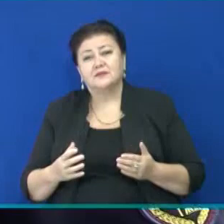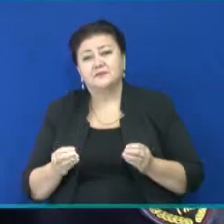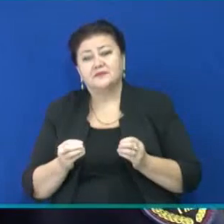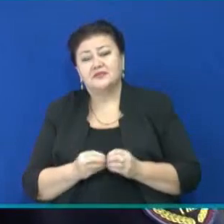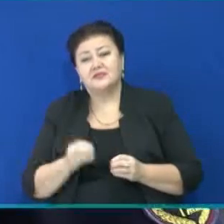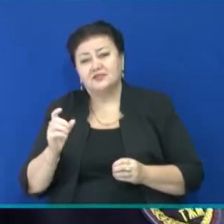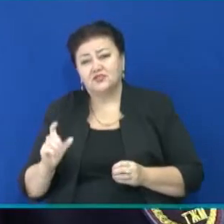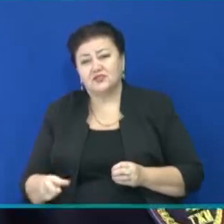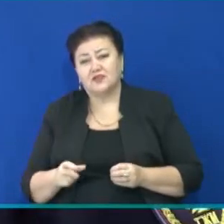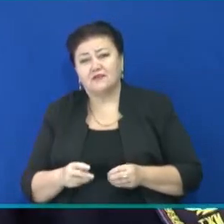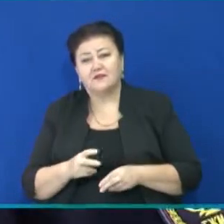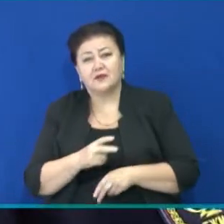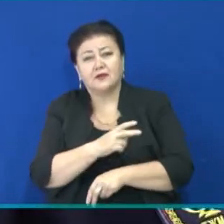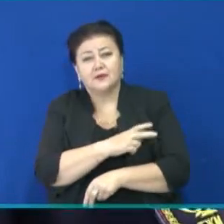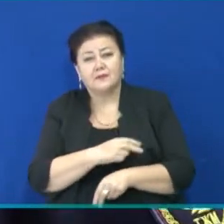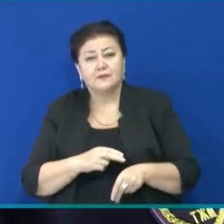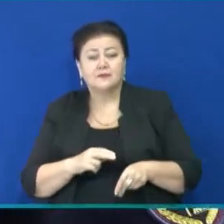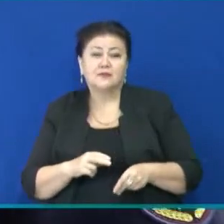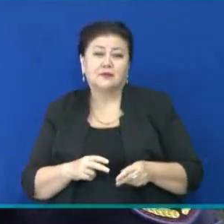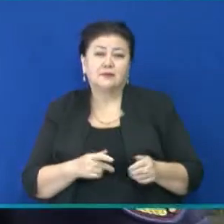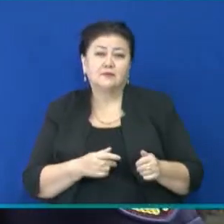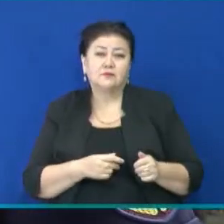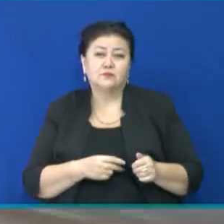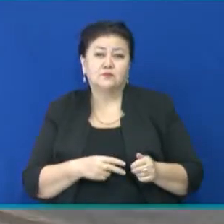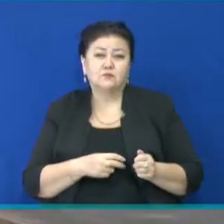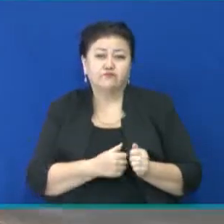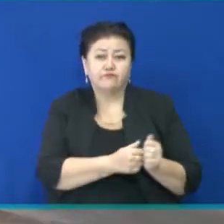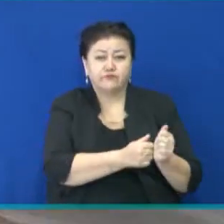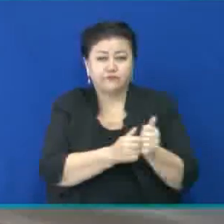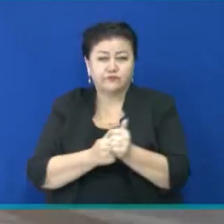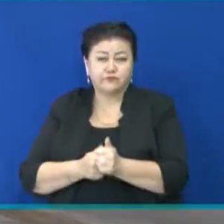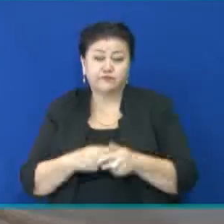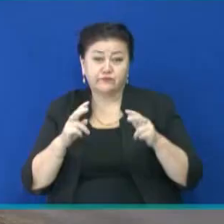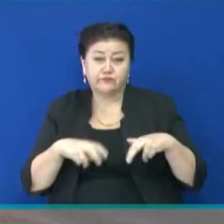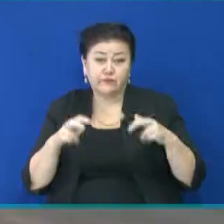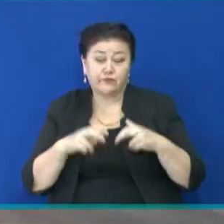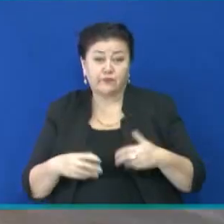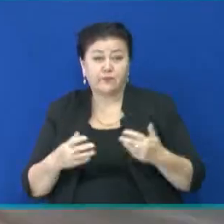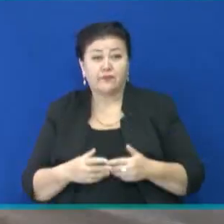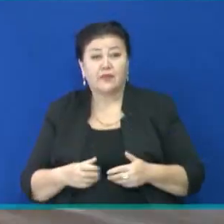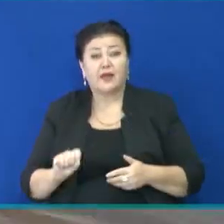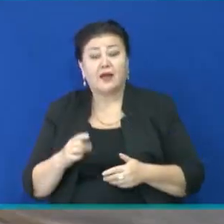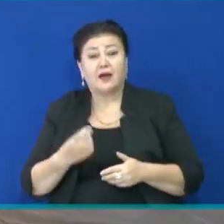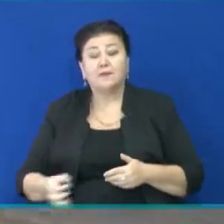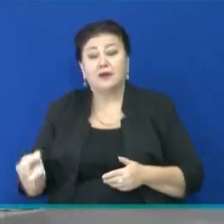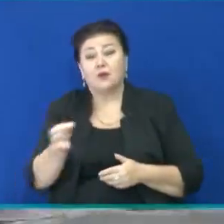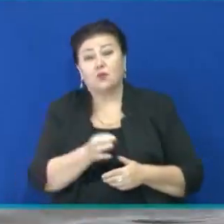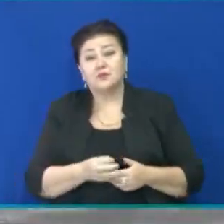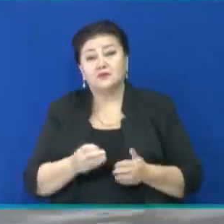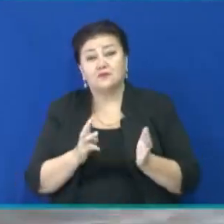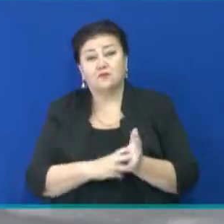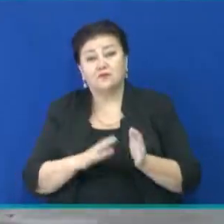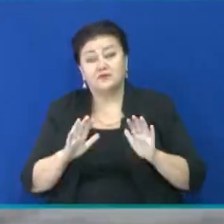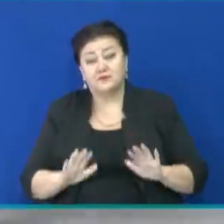жаяу патрульдеу жүргізіледі. Әр аудан мен әр қалада өтеді. Абай облысында суға түсуге болатын 8 аймақ бар.